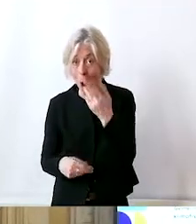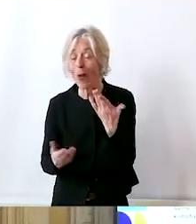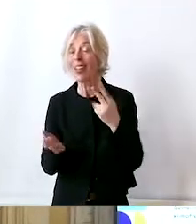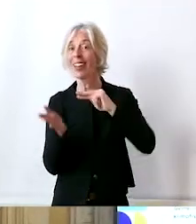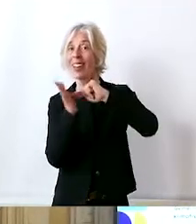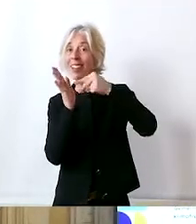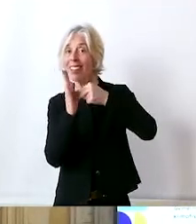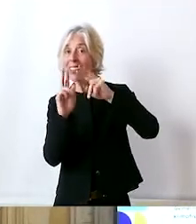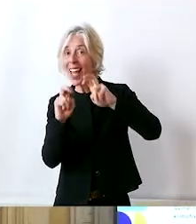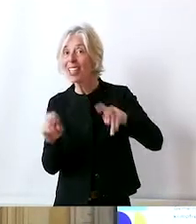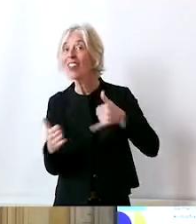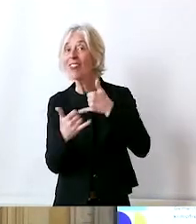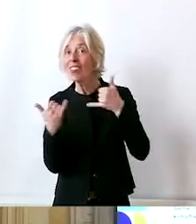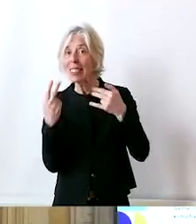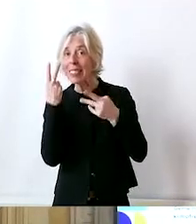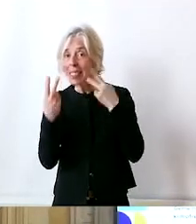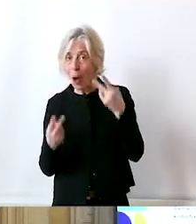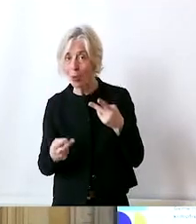Einzelnen funktioniert.